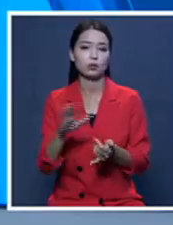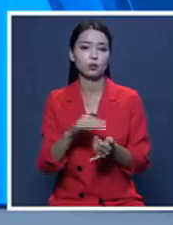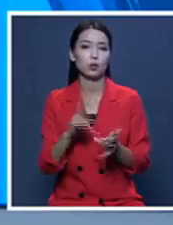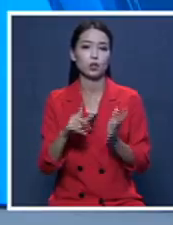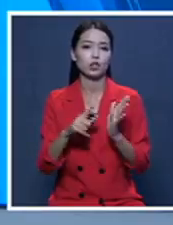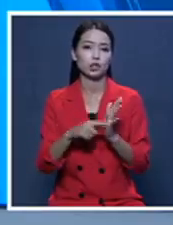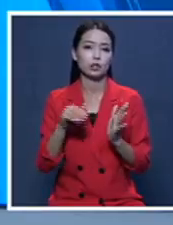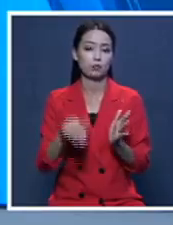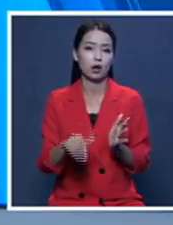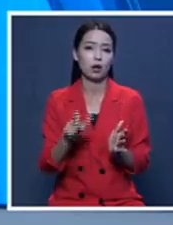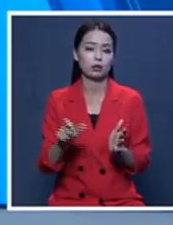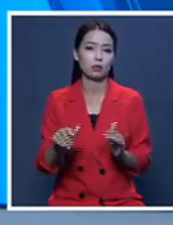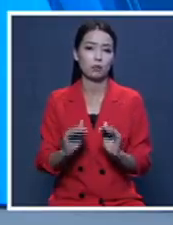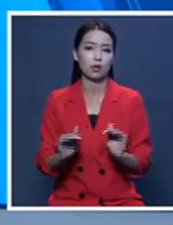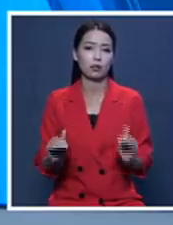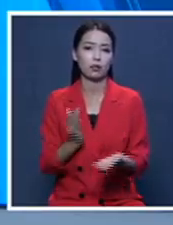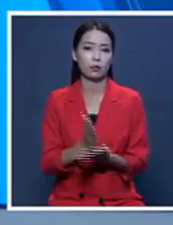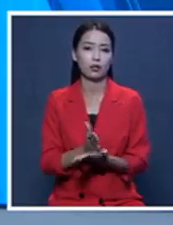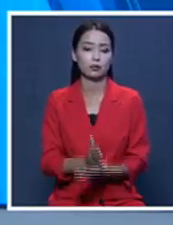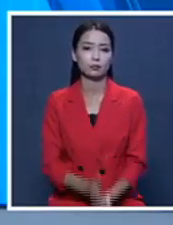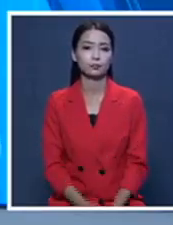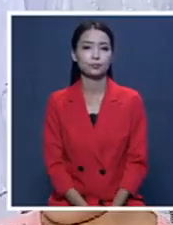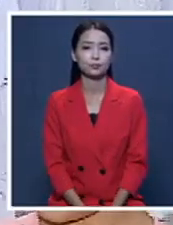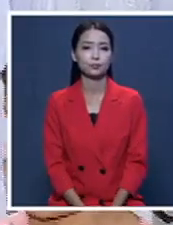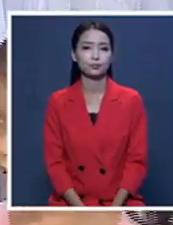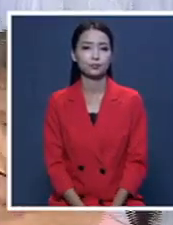7 мыңнан астам бала бар.